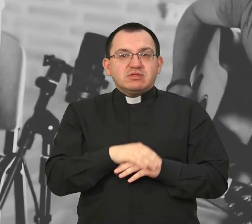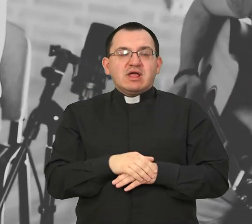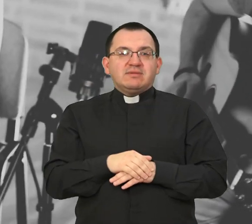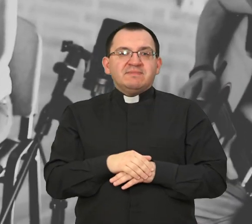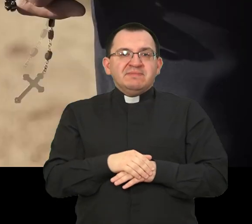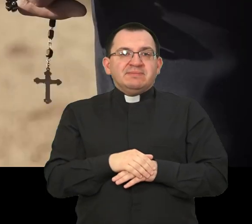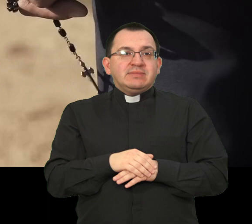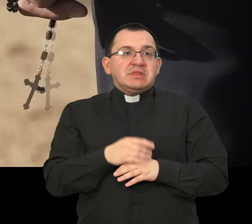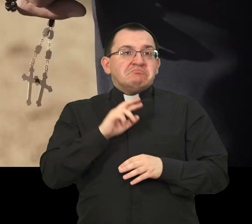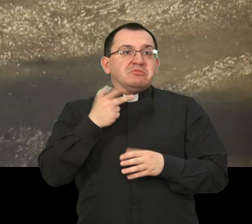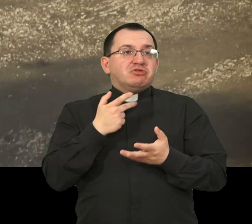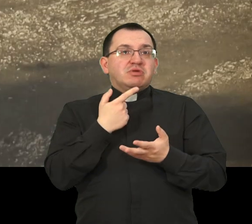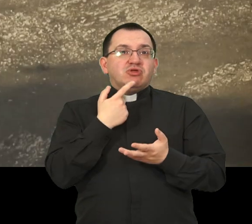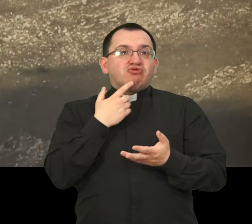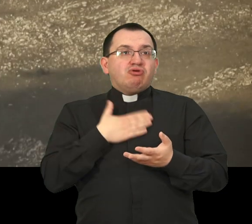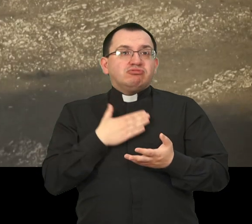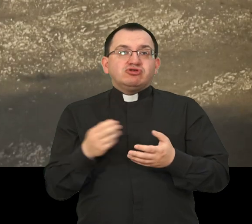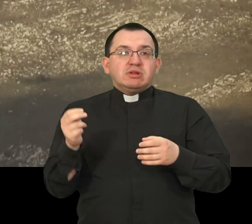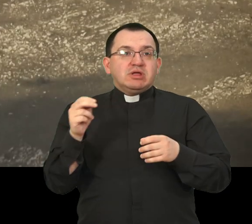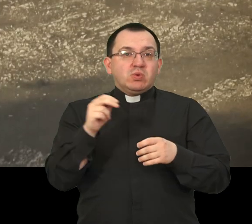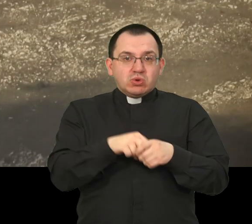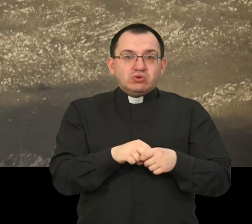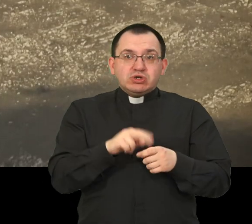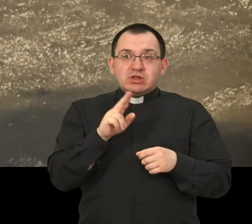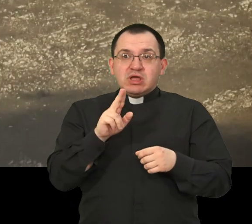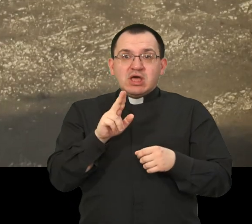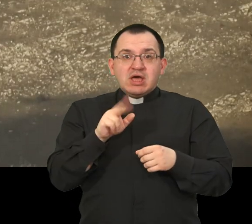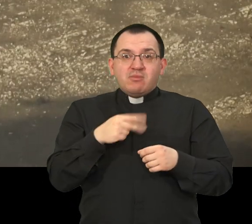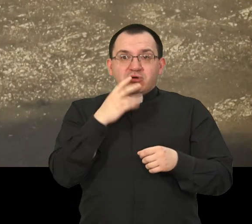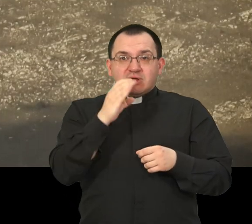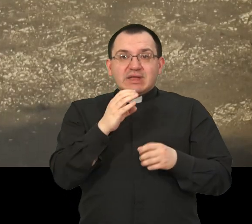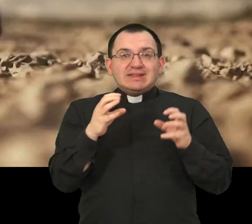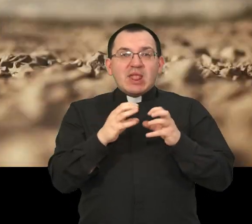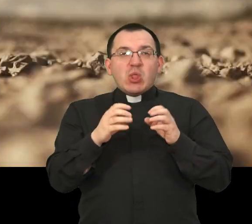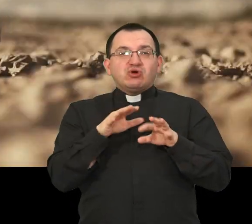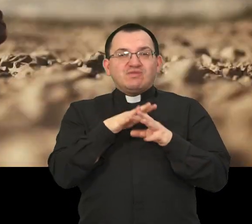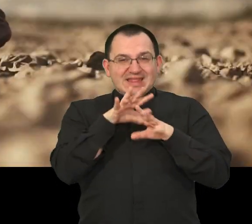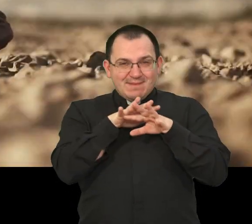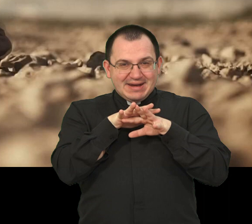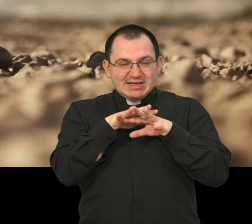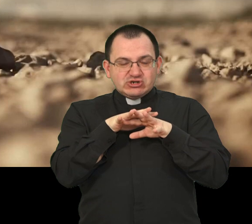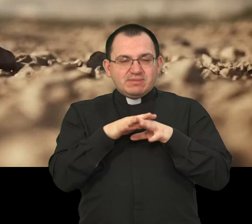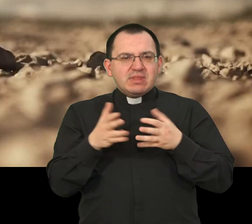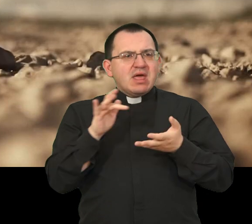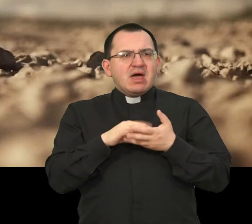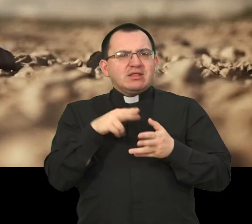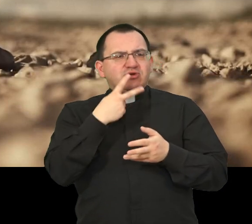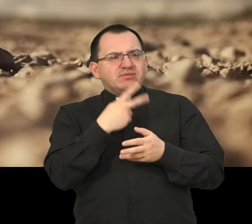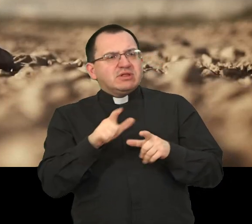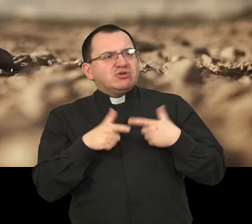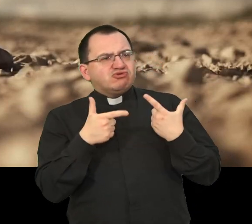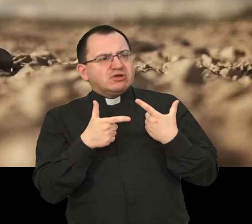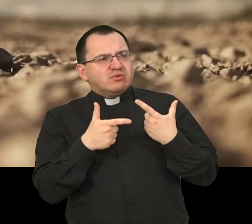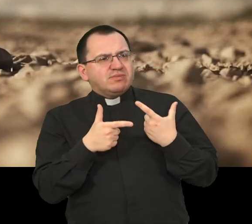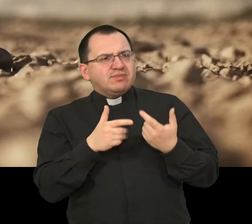Hercegovini. Svi koji ih žele negdje susresti, trebaju pratiti društvene mreže Božje pobjede. A gdje ih se može vidjeti uživo? Ljudi nas mogu svaku